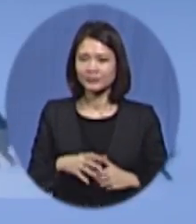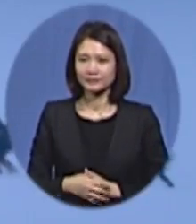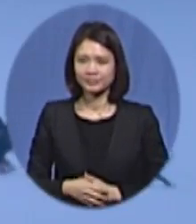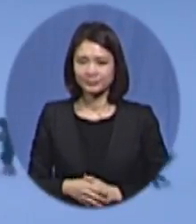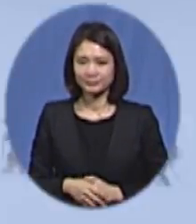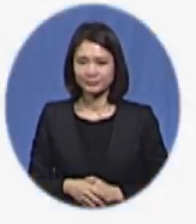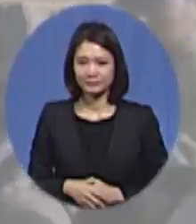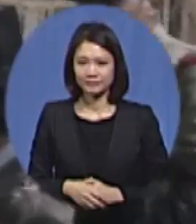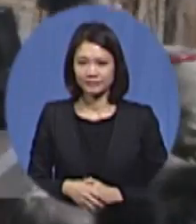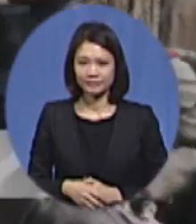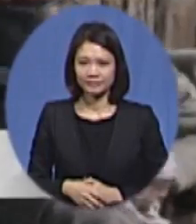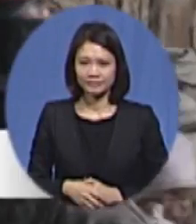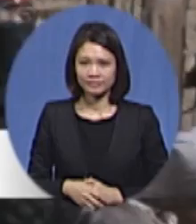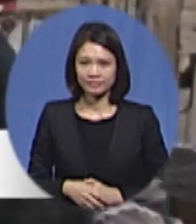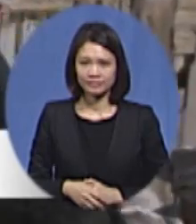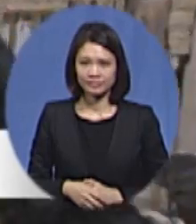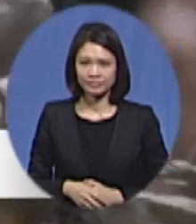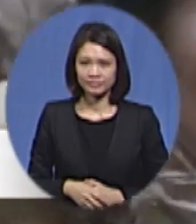있습니다.